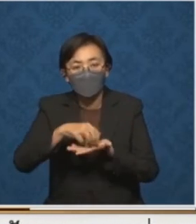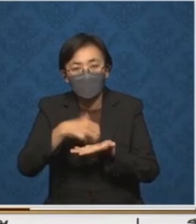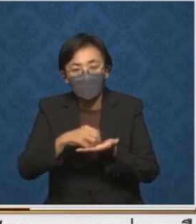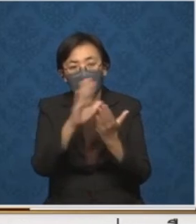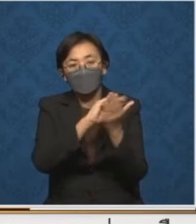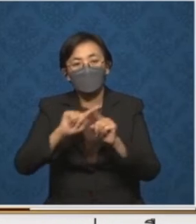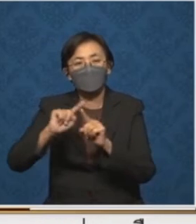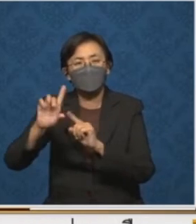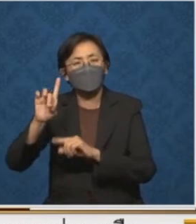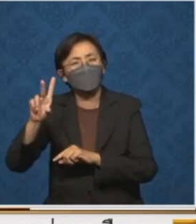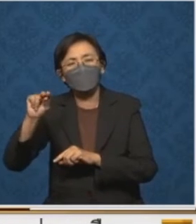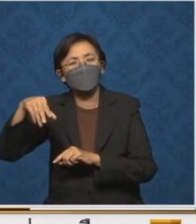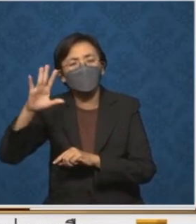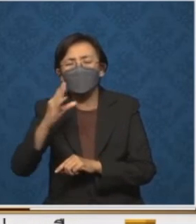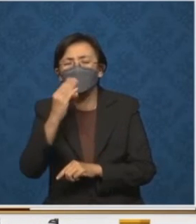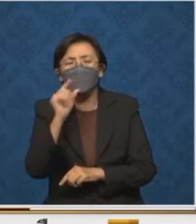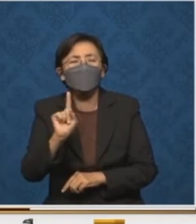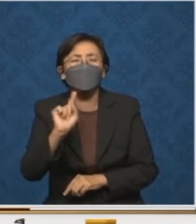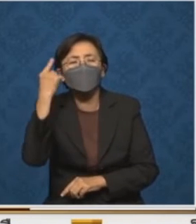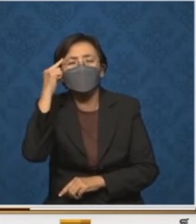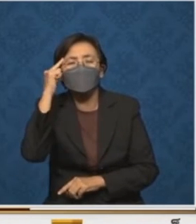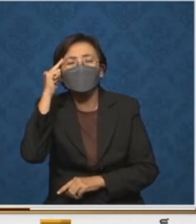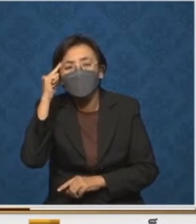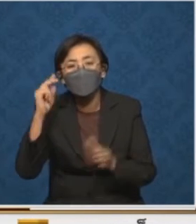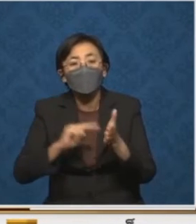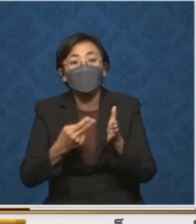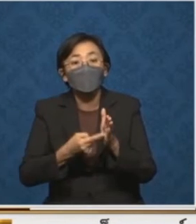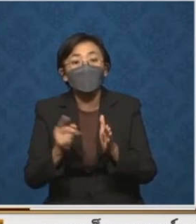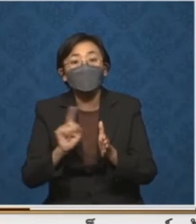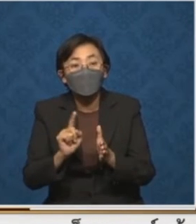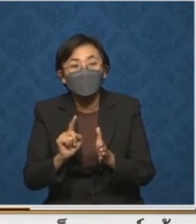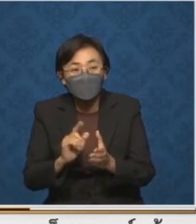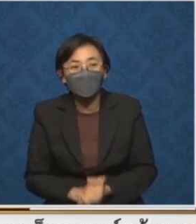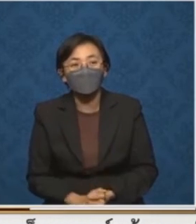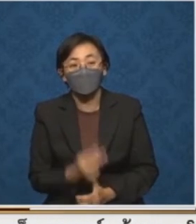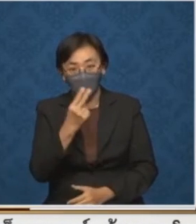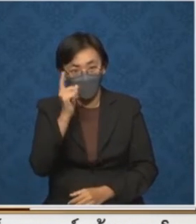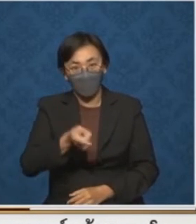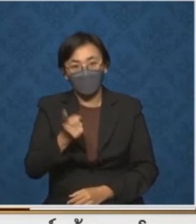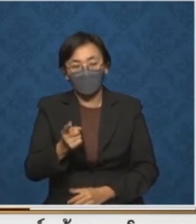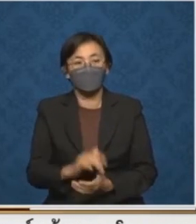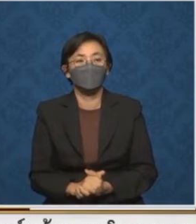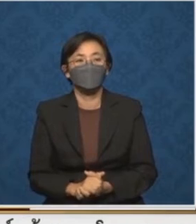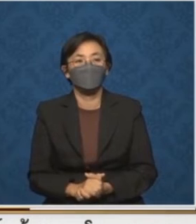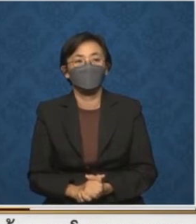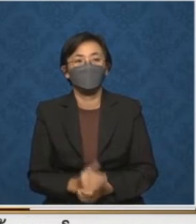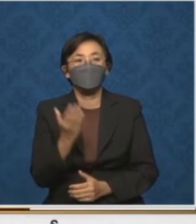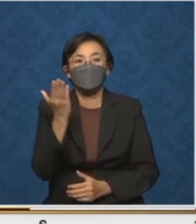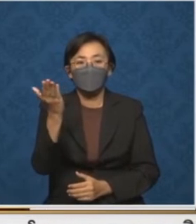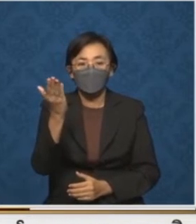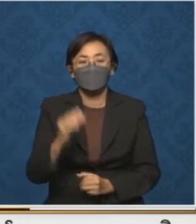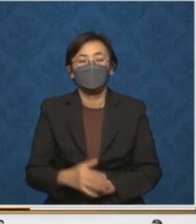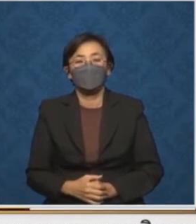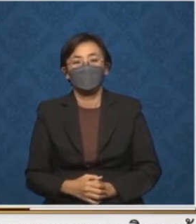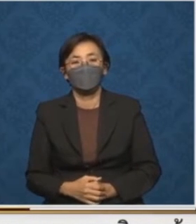ท่านขีเส้นใต้ข้างล่างนะครับ ผมจะแรเป็ไยแบประสาง่ายๆครับเขาบอกประเทศในโลกมีอยู่ 200 ประเทศครั บัด